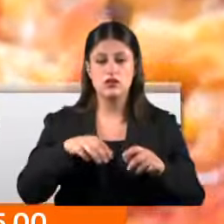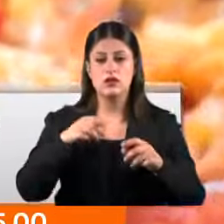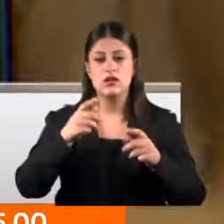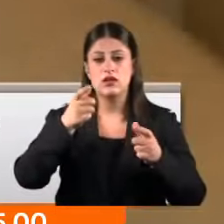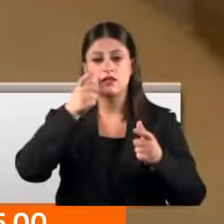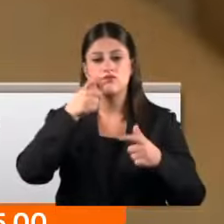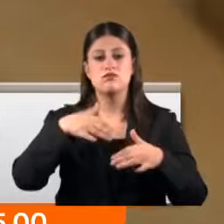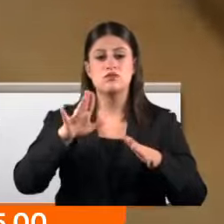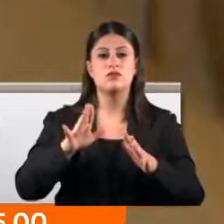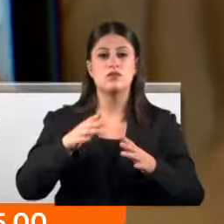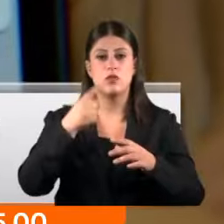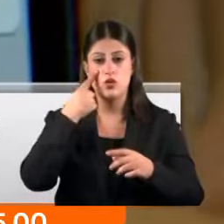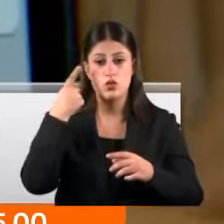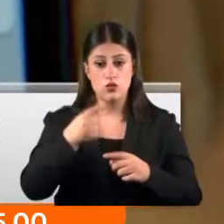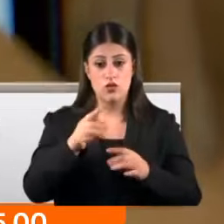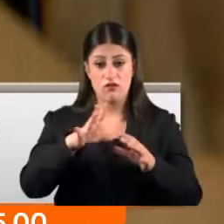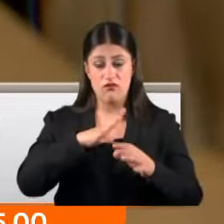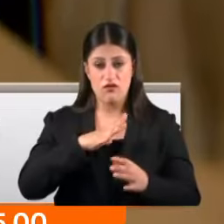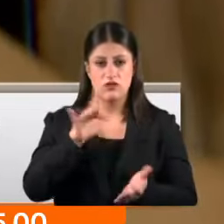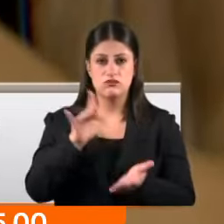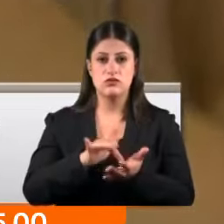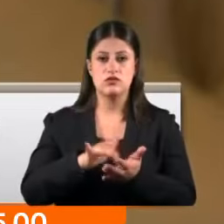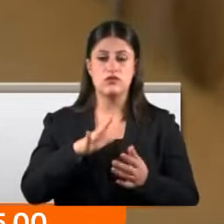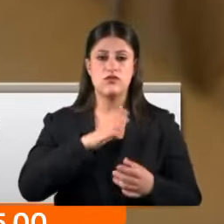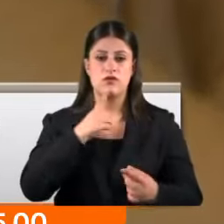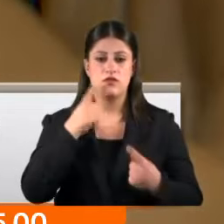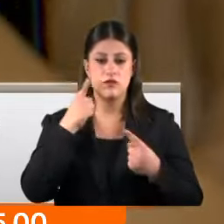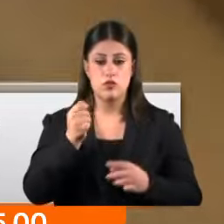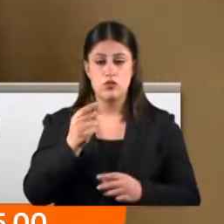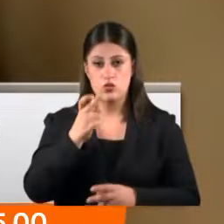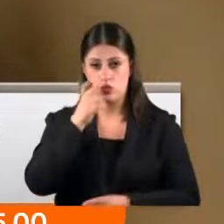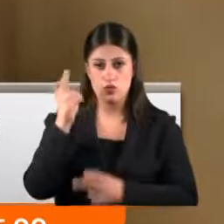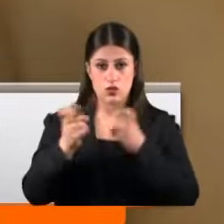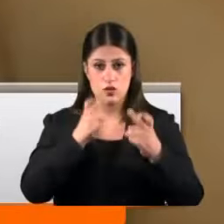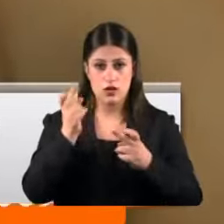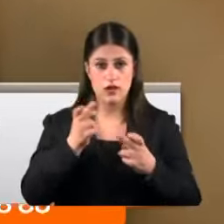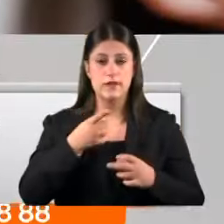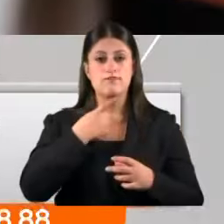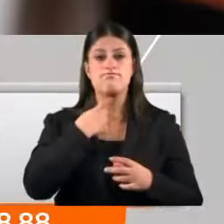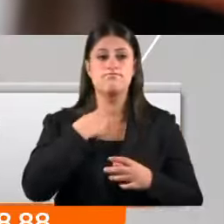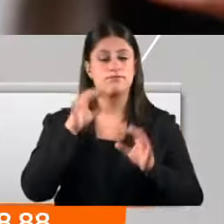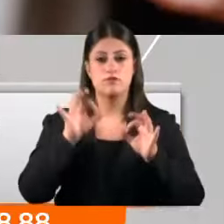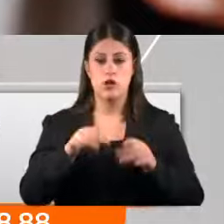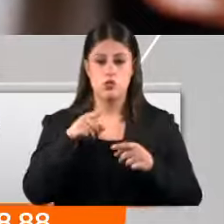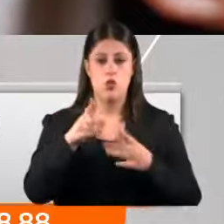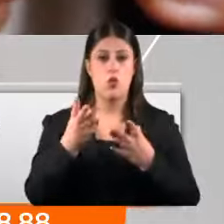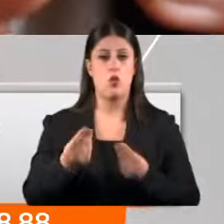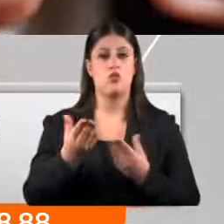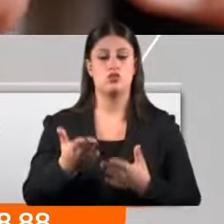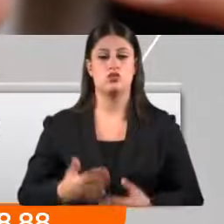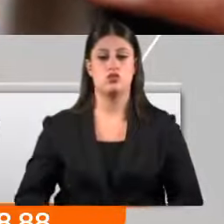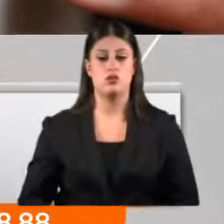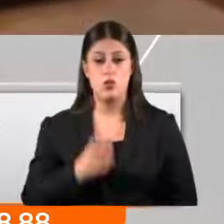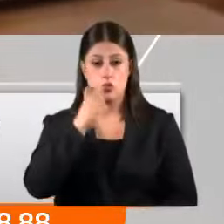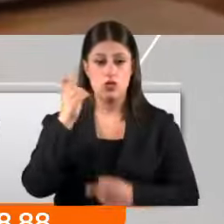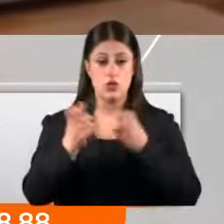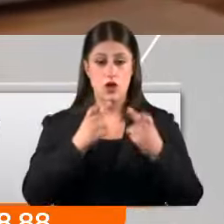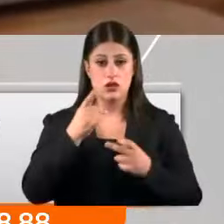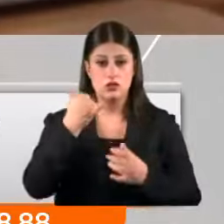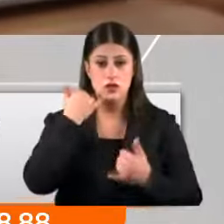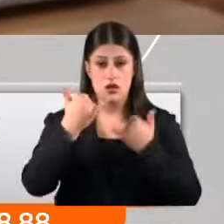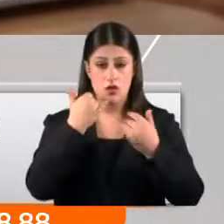edildiğinde ceza kesileceği açıklandı. İşte dolandırıcıları iştahlandıran da bu oldu. Dolandırıcılar sizi aradığında ilk